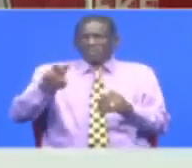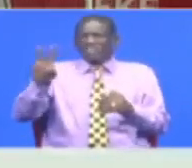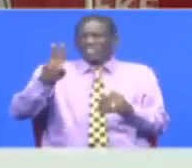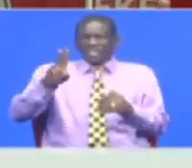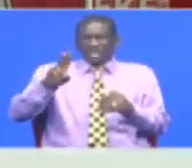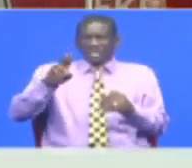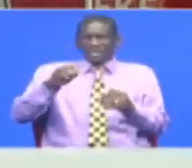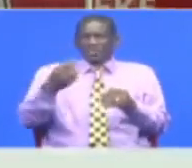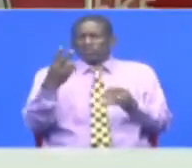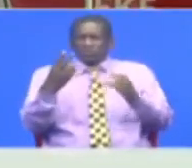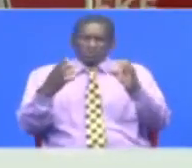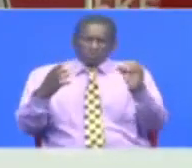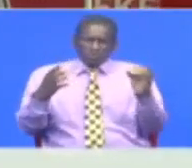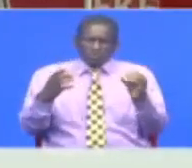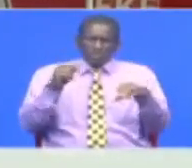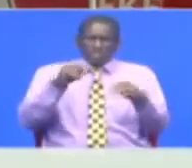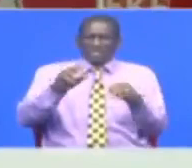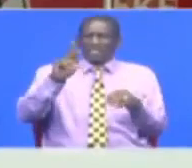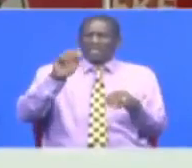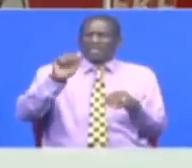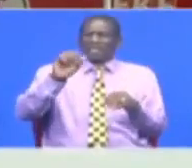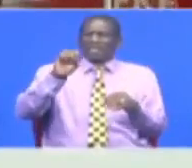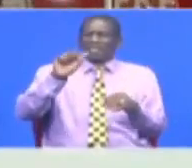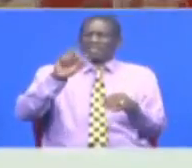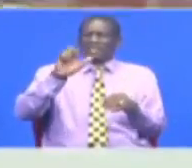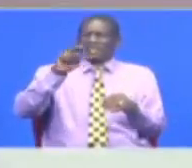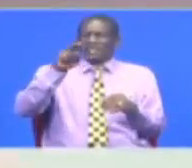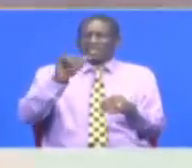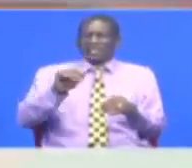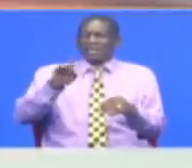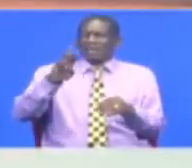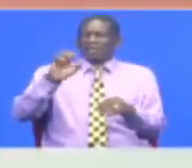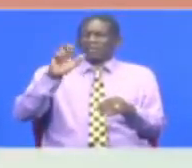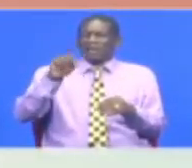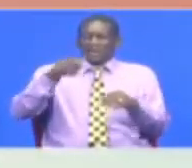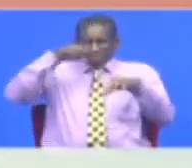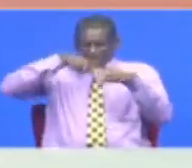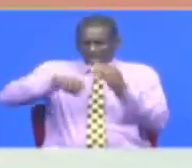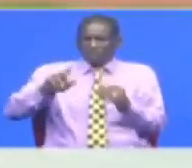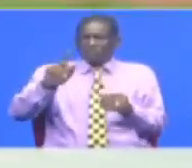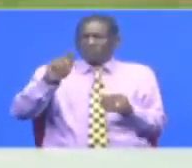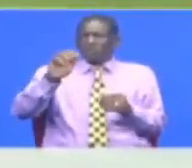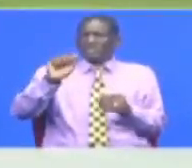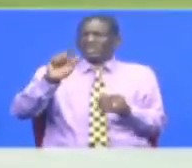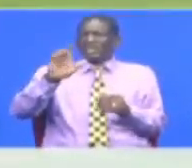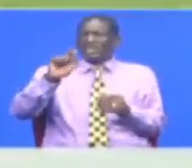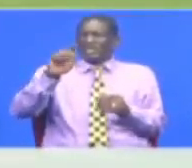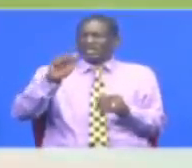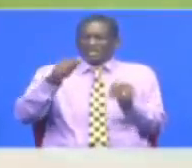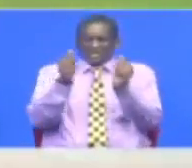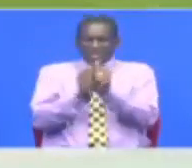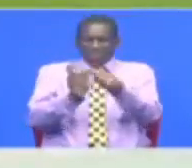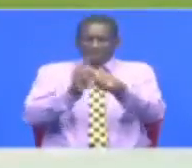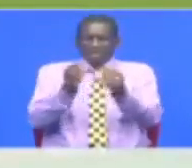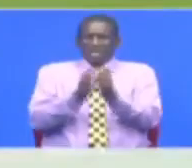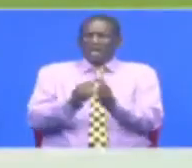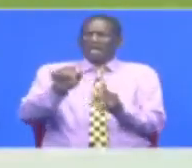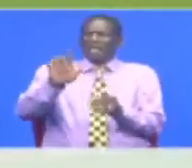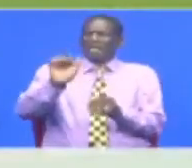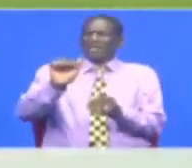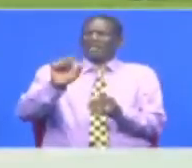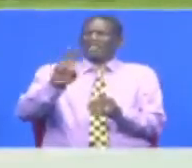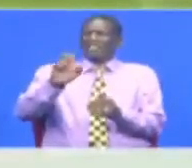mabao 2-0 uwanjani Kasarani Annex. Brian Yahama aliweka Talanta kivo mbele kunako dakika 10 na Edwin Lavatsa akahitimisha